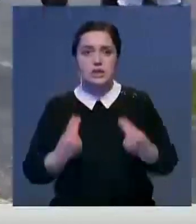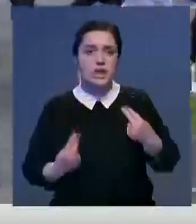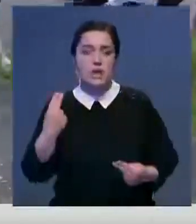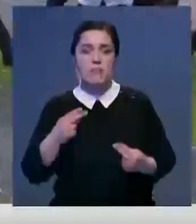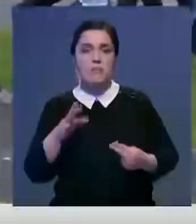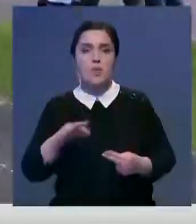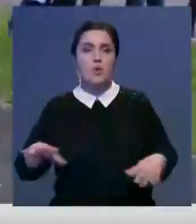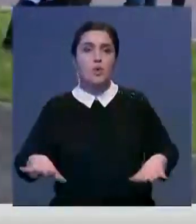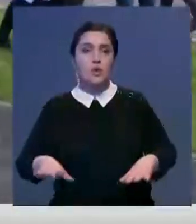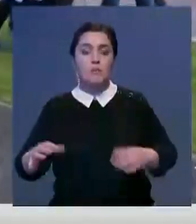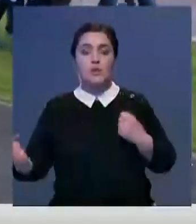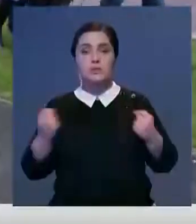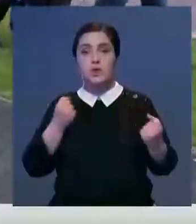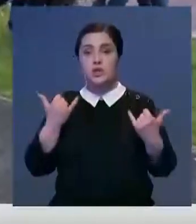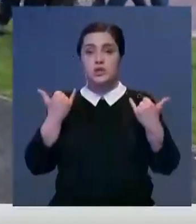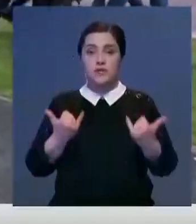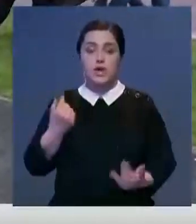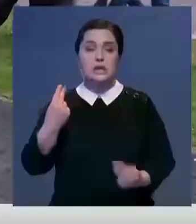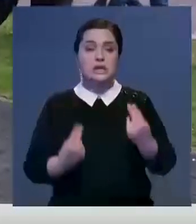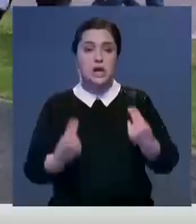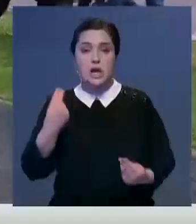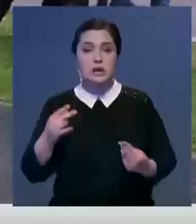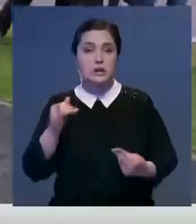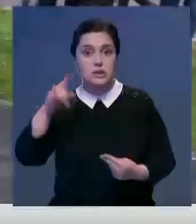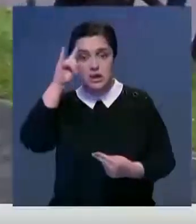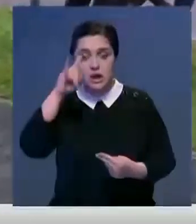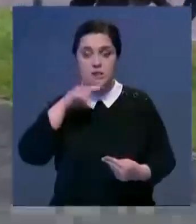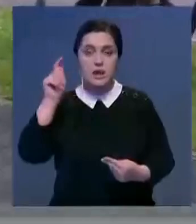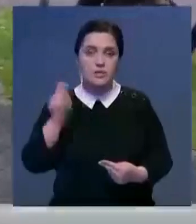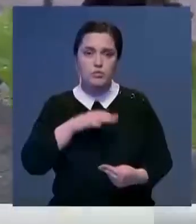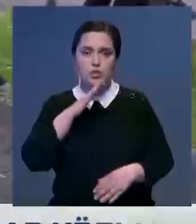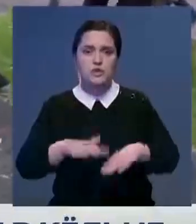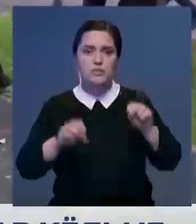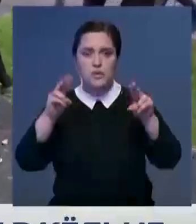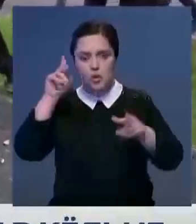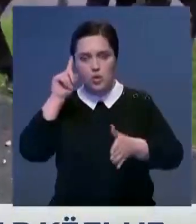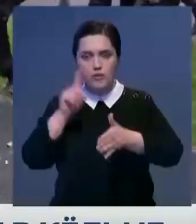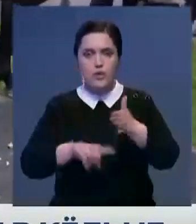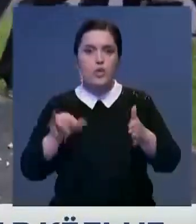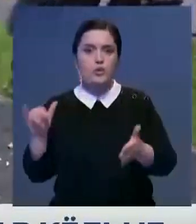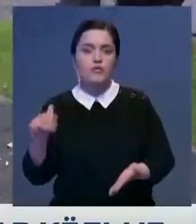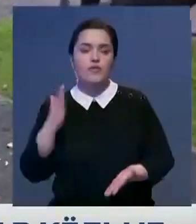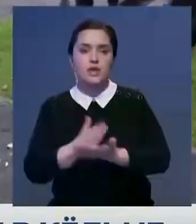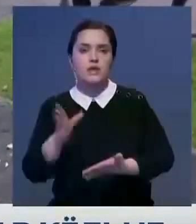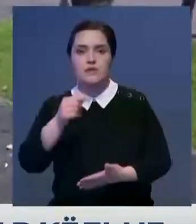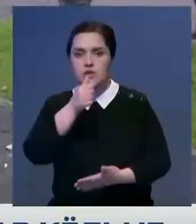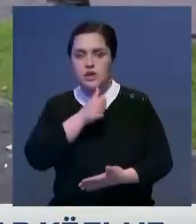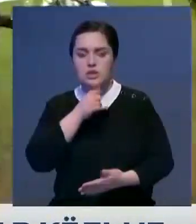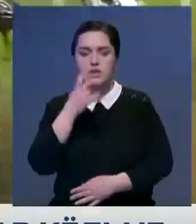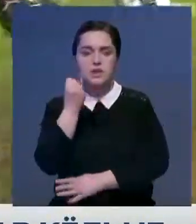конному спорту. В сегодняшнем турнире участвует и жокей из Казахстана. Многие эксперты уверены, у него есть все шансы на